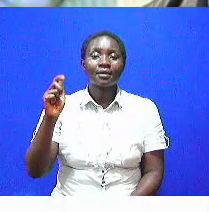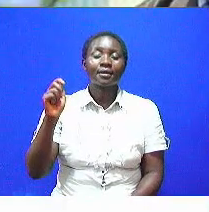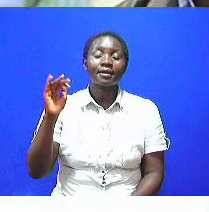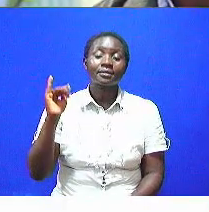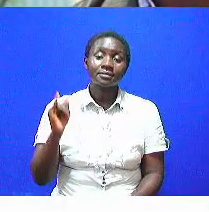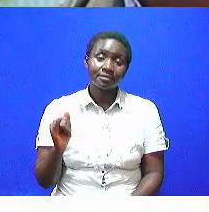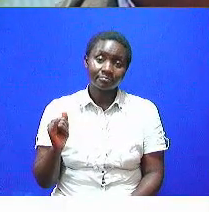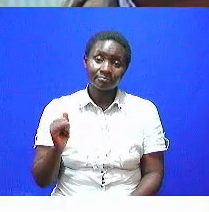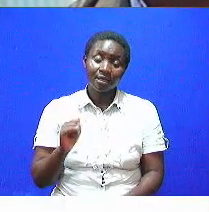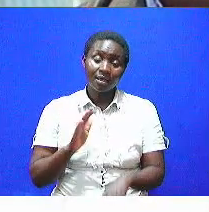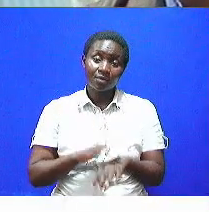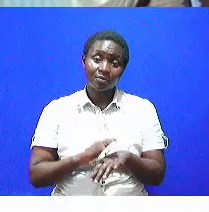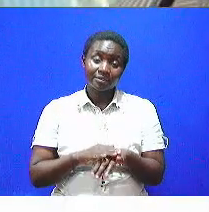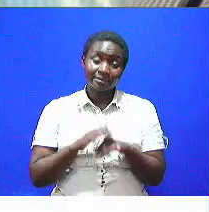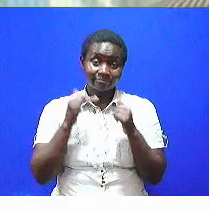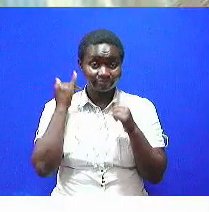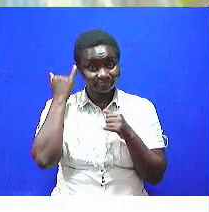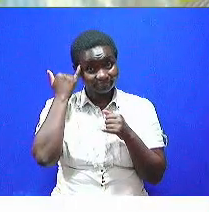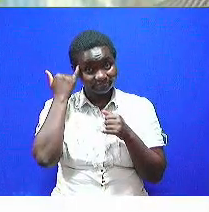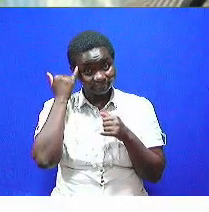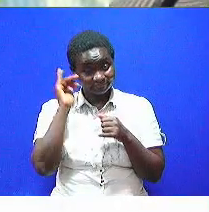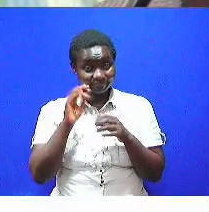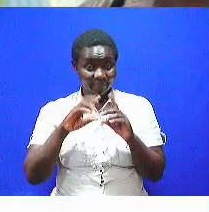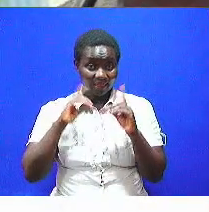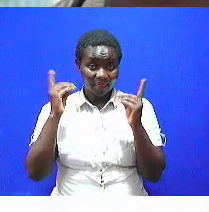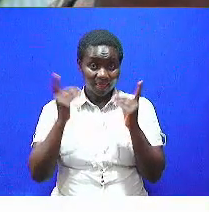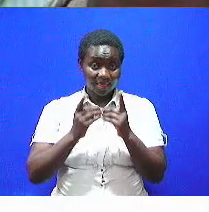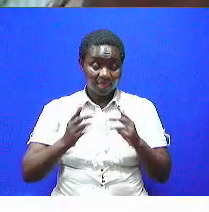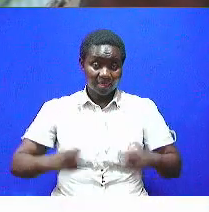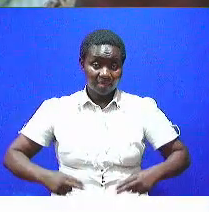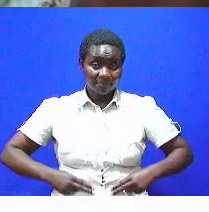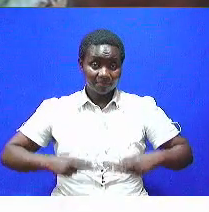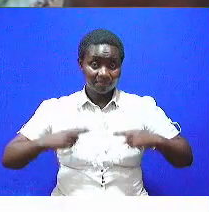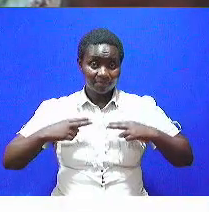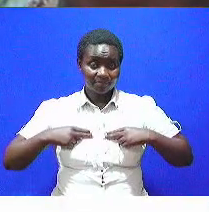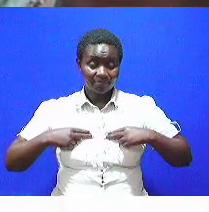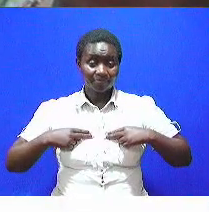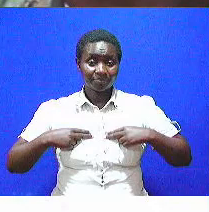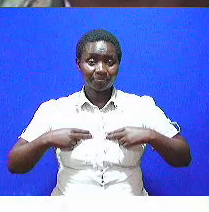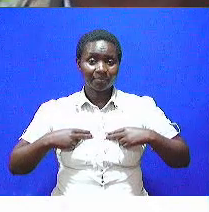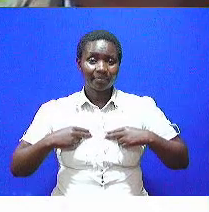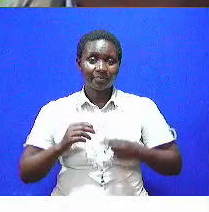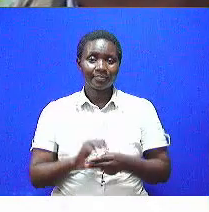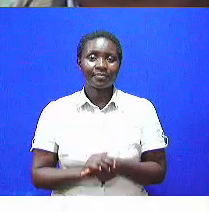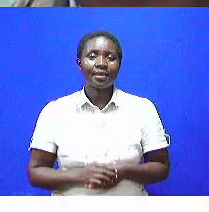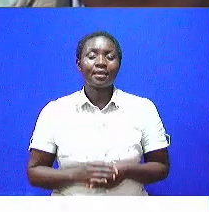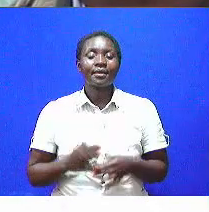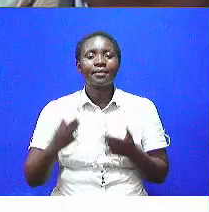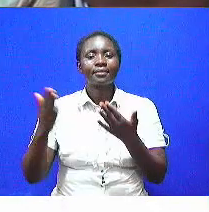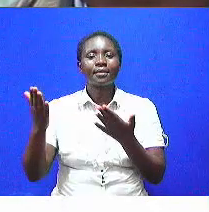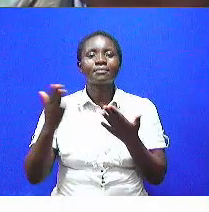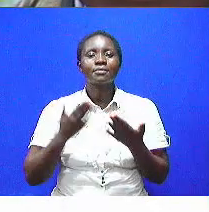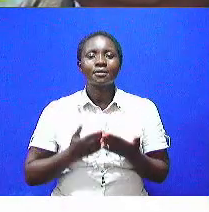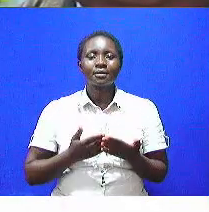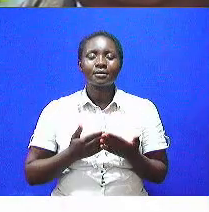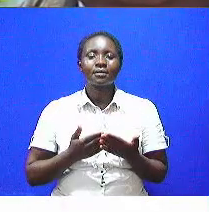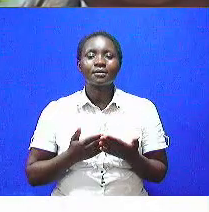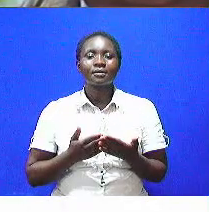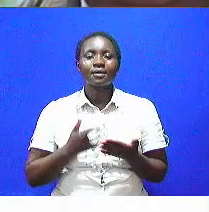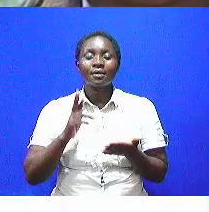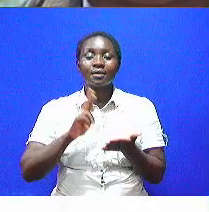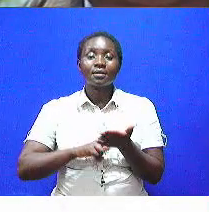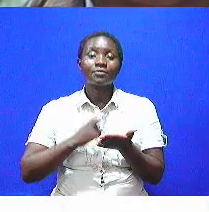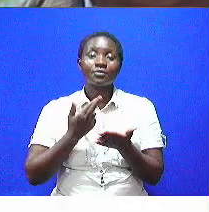has good intentions in the Department of Health egere arete devolution